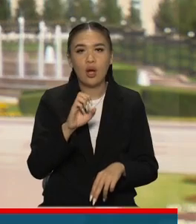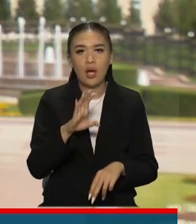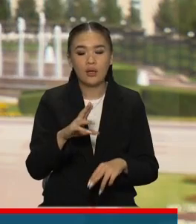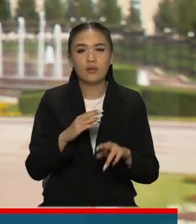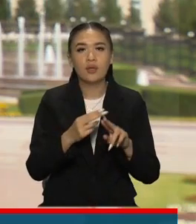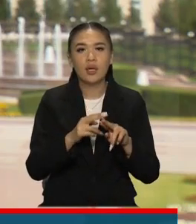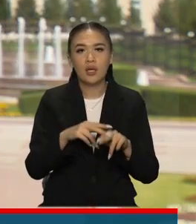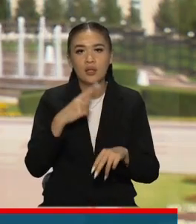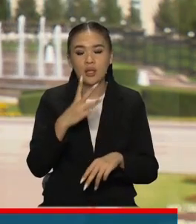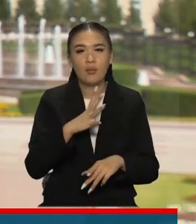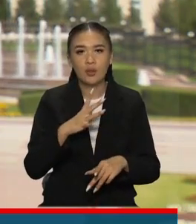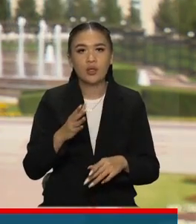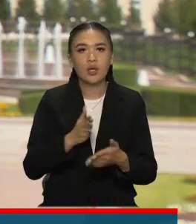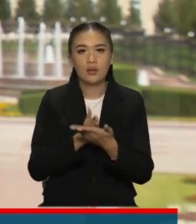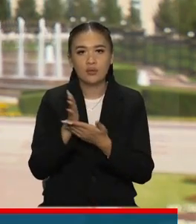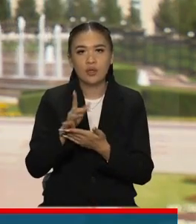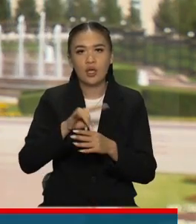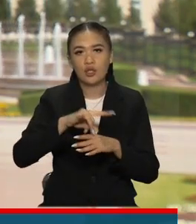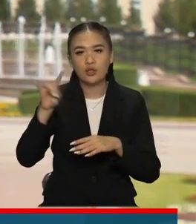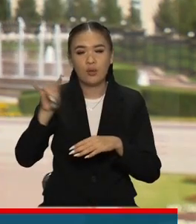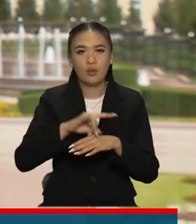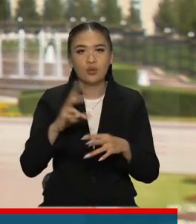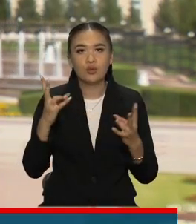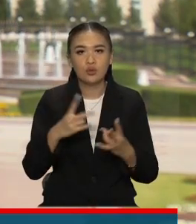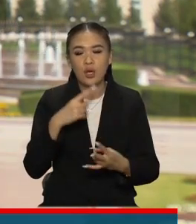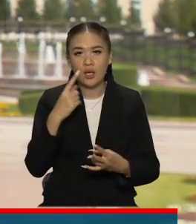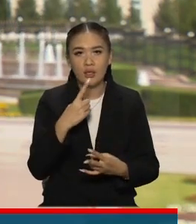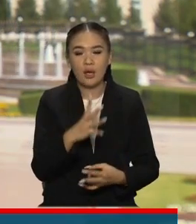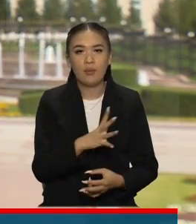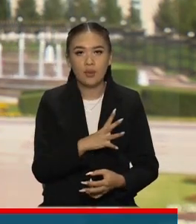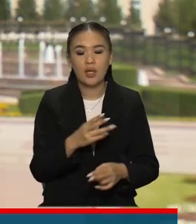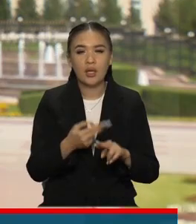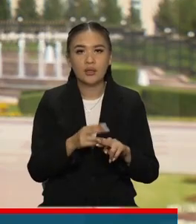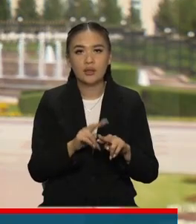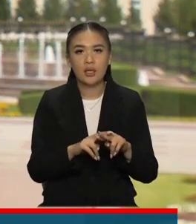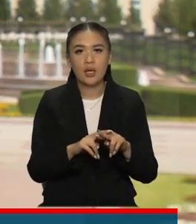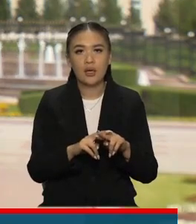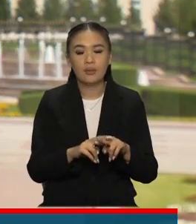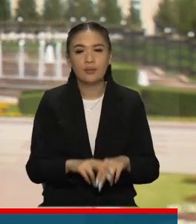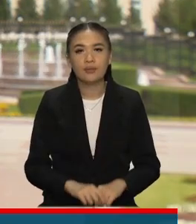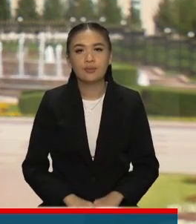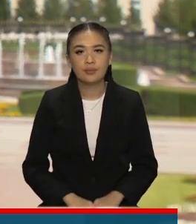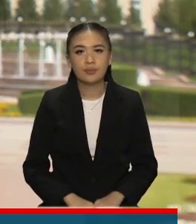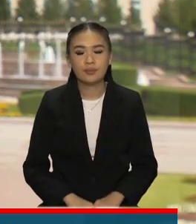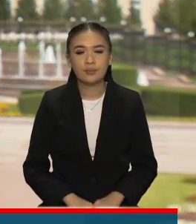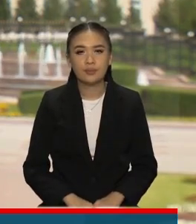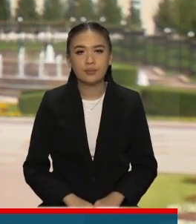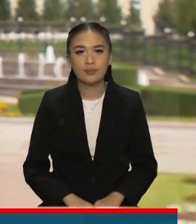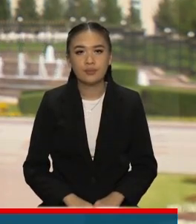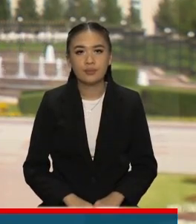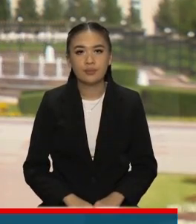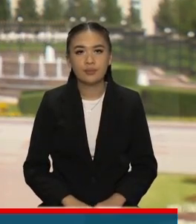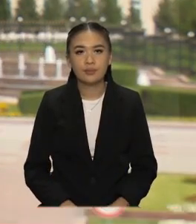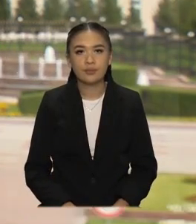арасында тікелей әуе рейсін ашу қажеттігінде айтты. Елеулі нәтижеге қол жеткізу үшін елші де жіберіп қойған. Нысаналы ығыл, Әнуар